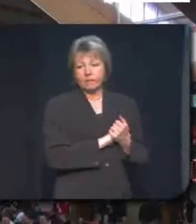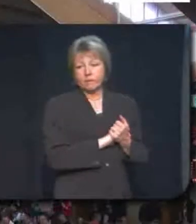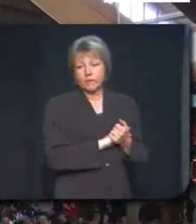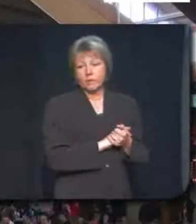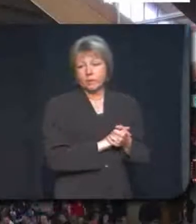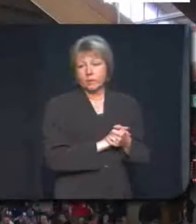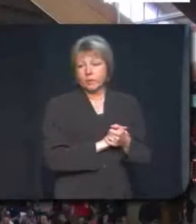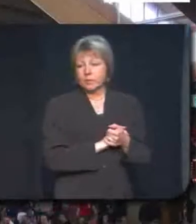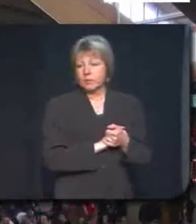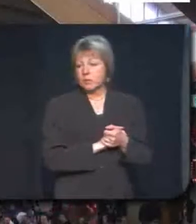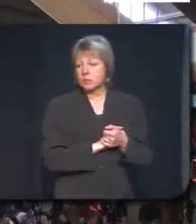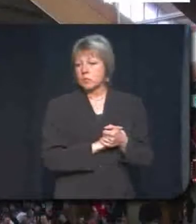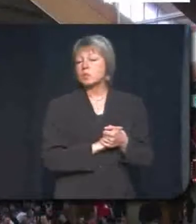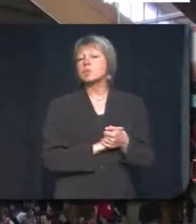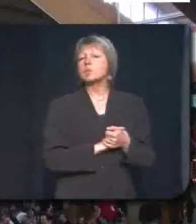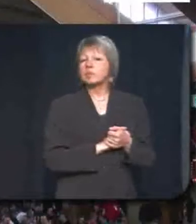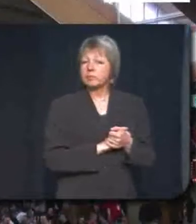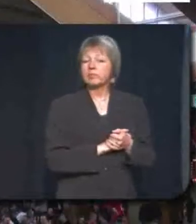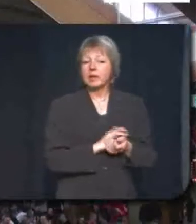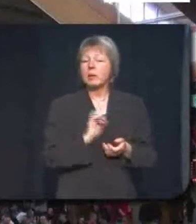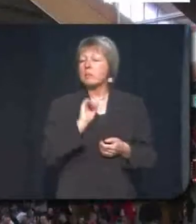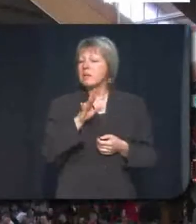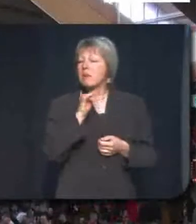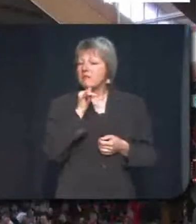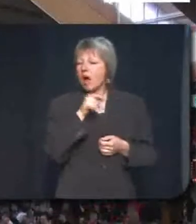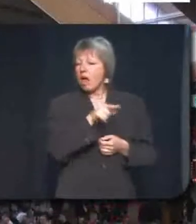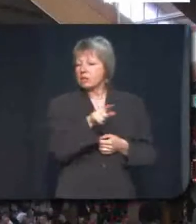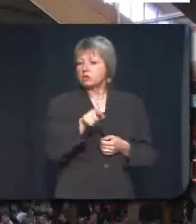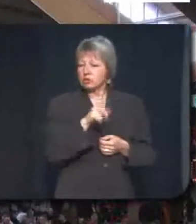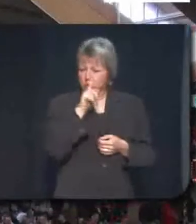wir wissen dass der Beamer falsch ist